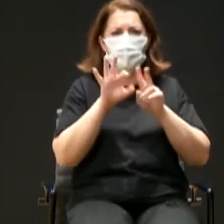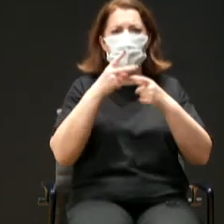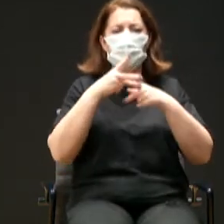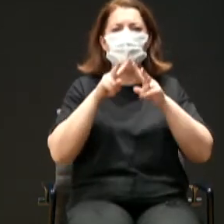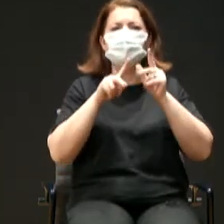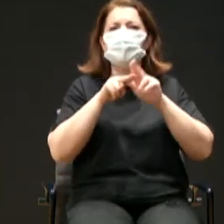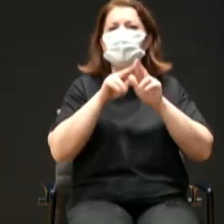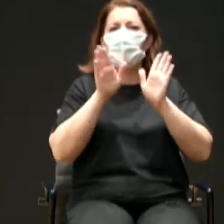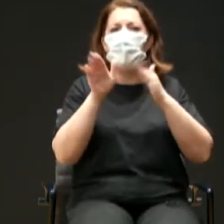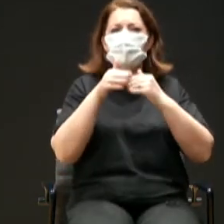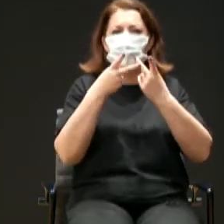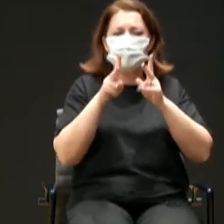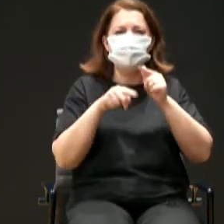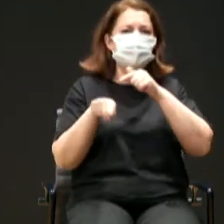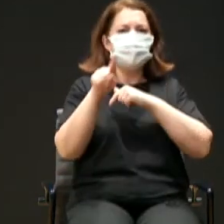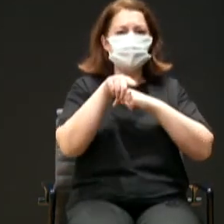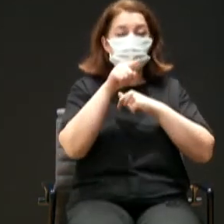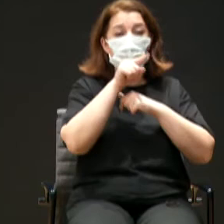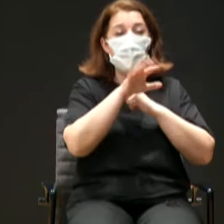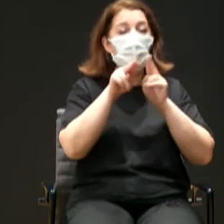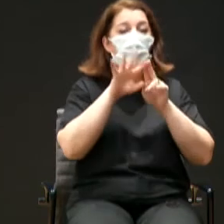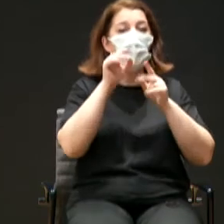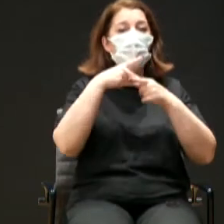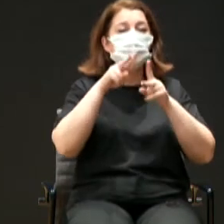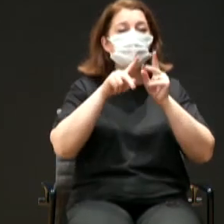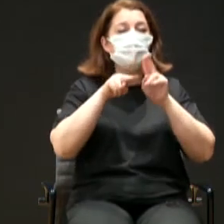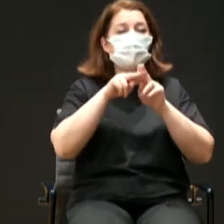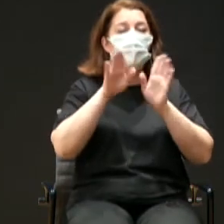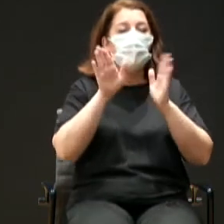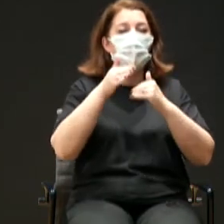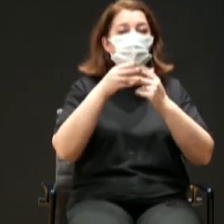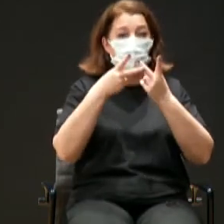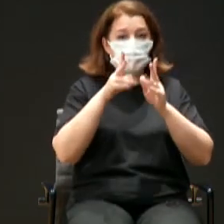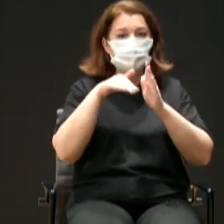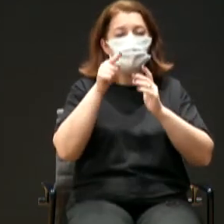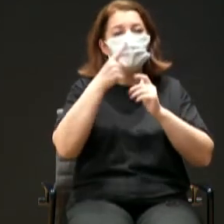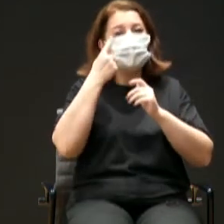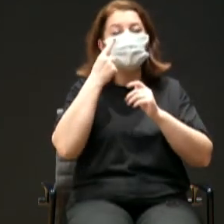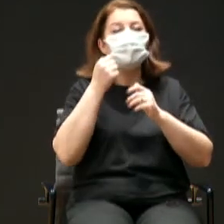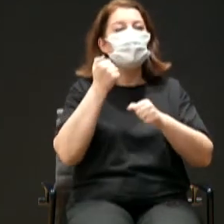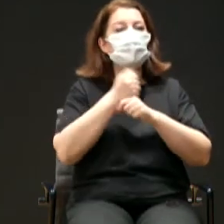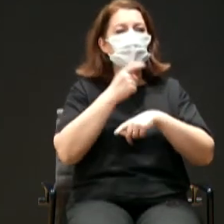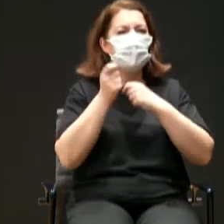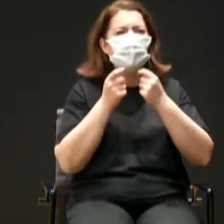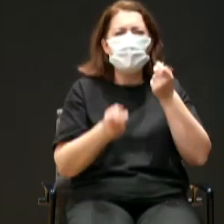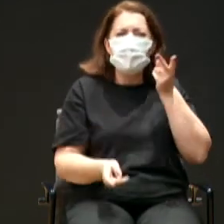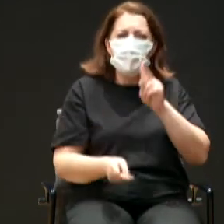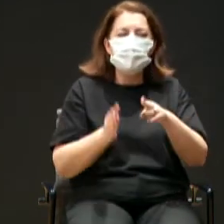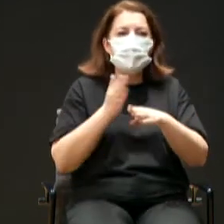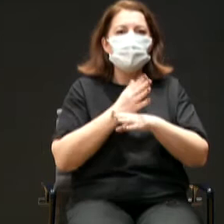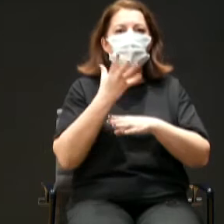siz. Kozmik Oto açıldıktan sonra bu devletin görevlileri ölümüne sebep olan